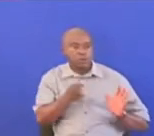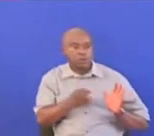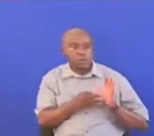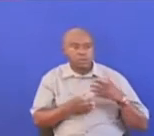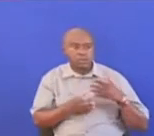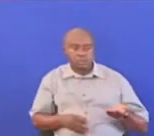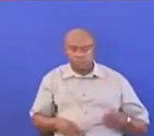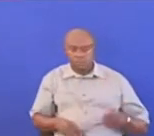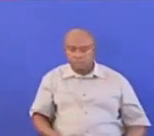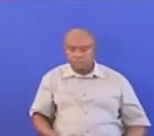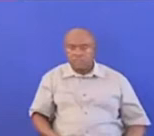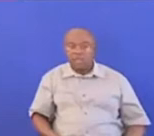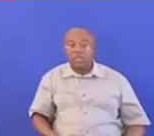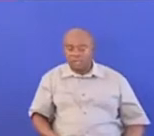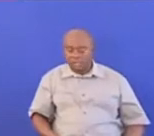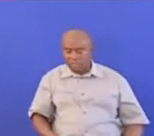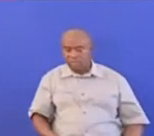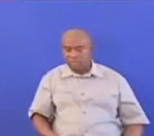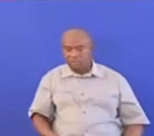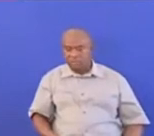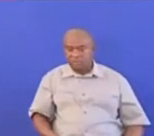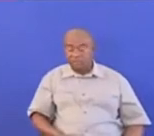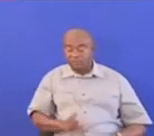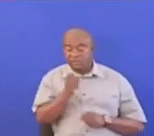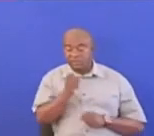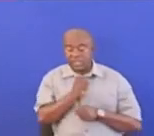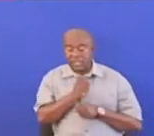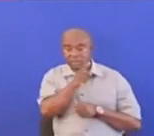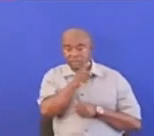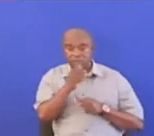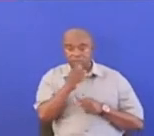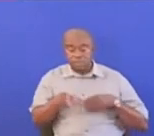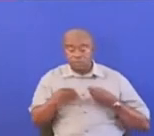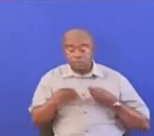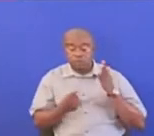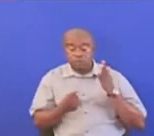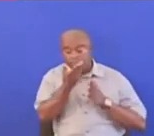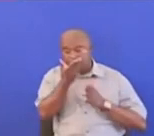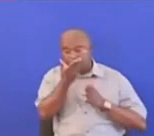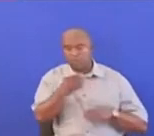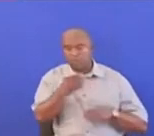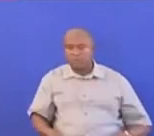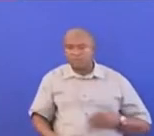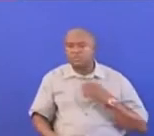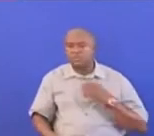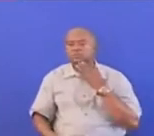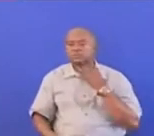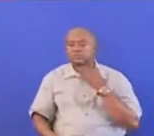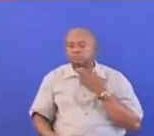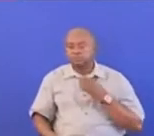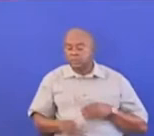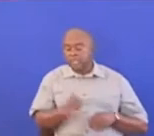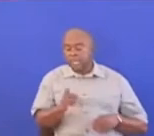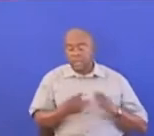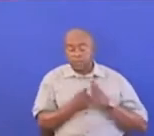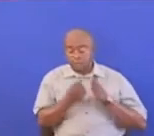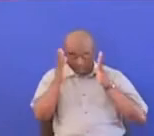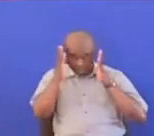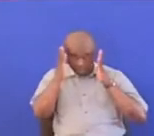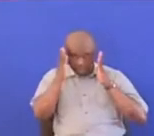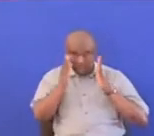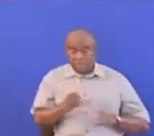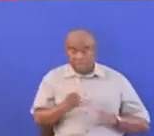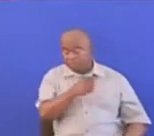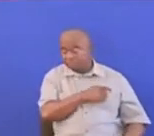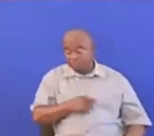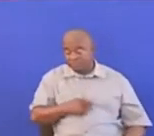lakini anaporudishiwa ripoti mheshimiwa rais anaifanyia kazi hapo hapo na kutoa matokeo. Sasa haya ni matokeo ya mheshimiwa rais jinsi anavyosimamia rasilimali